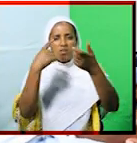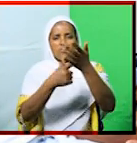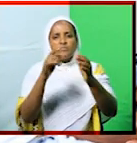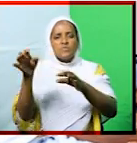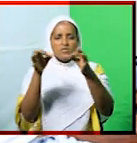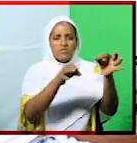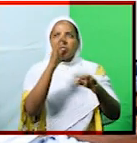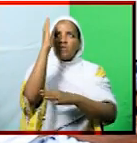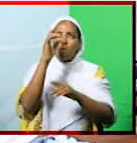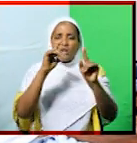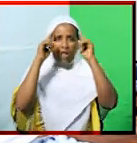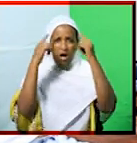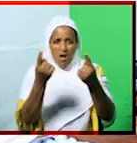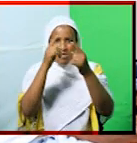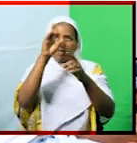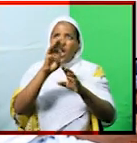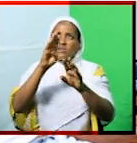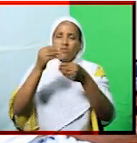ምንድን ነው?